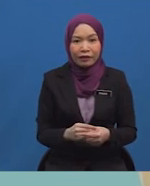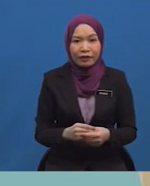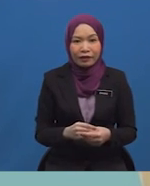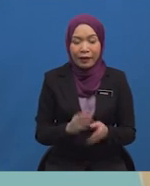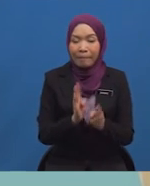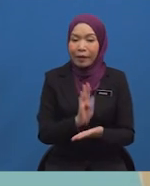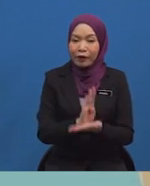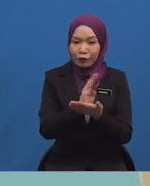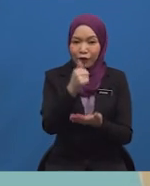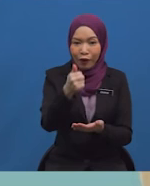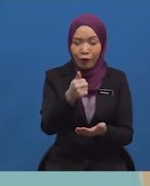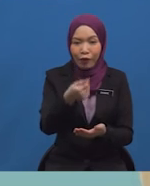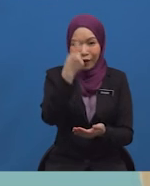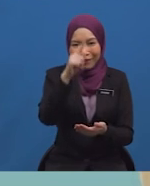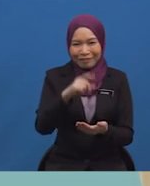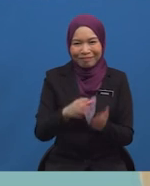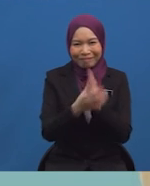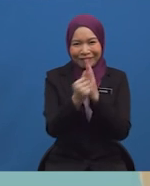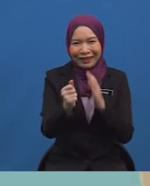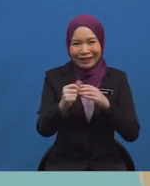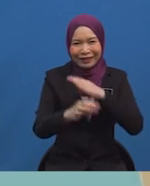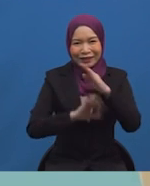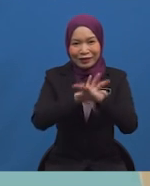geografi. Sehingga kita jumpa lagi,